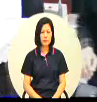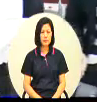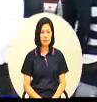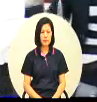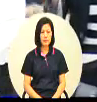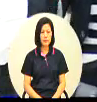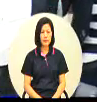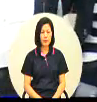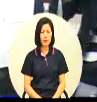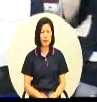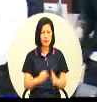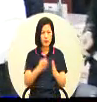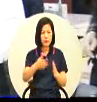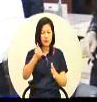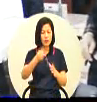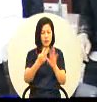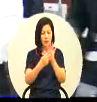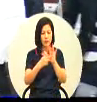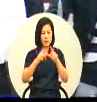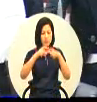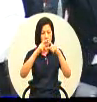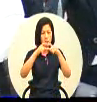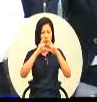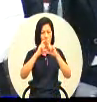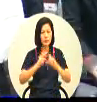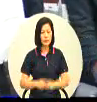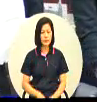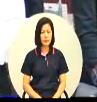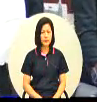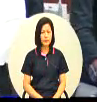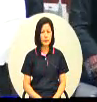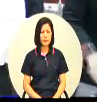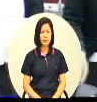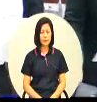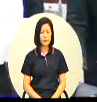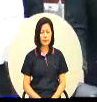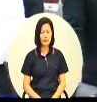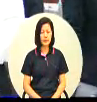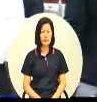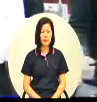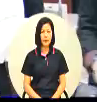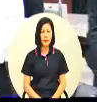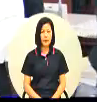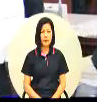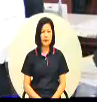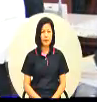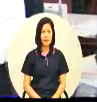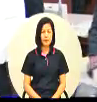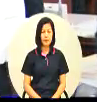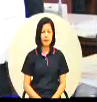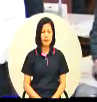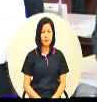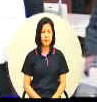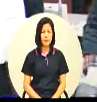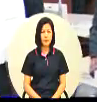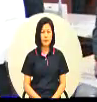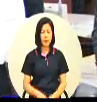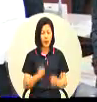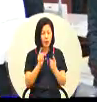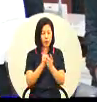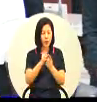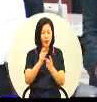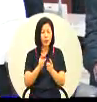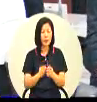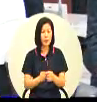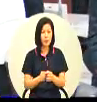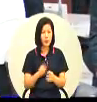请局长回答。 请局长回答。 谢谢议长，谢谢议员。那对于是否会进，目前